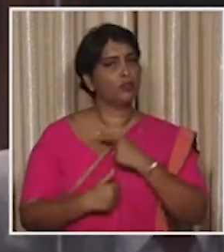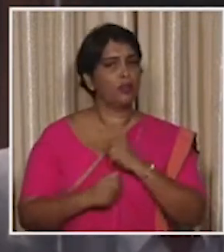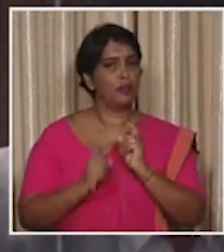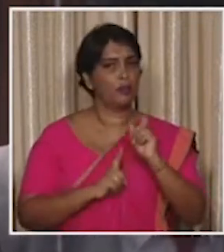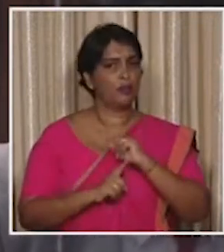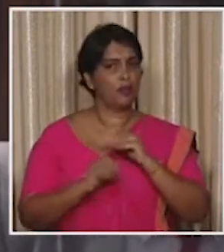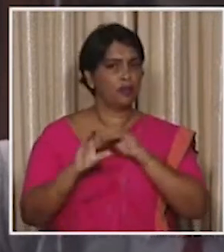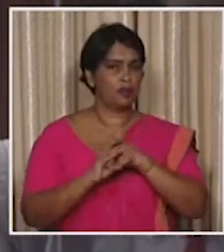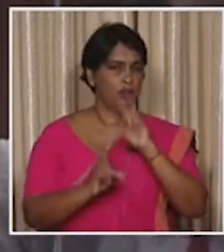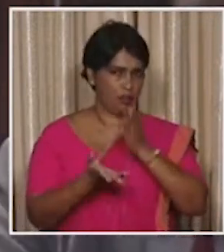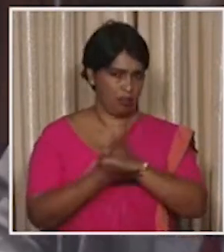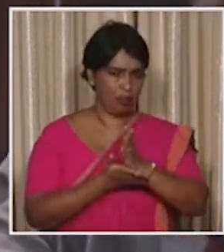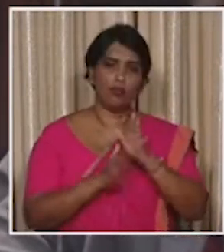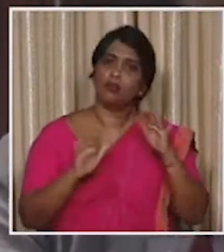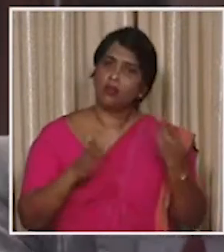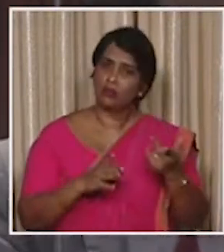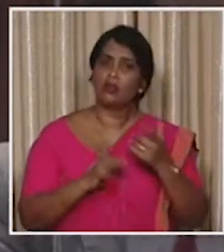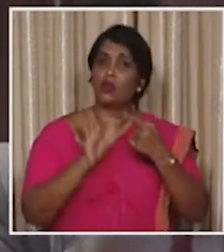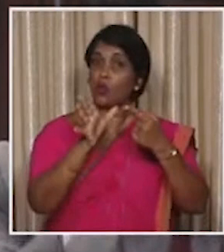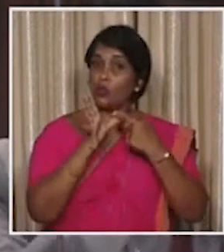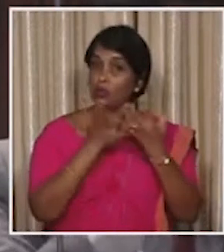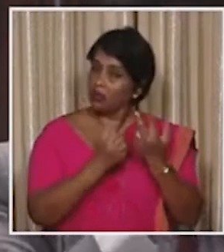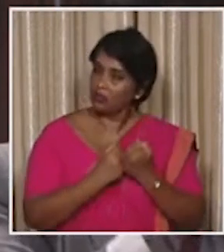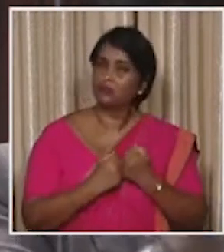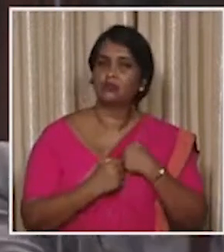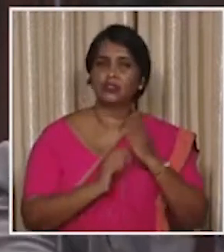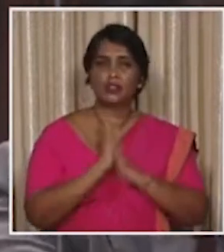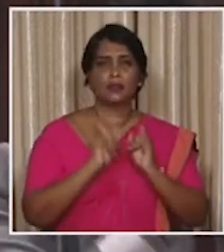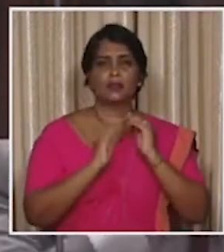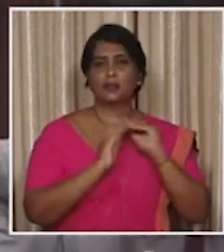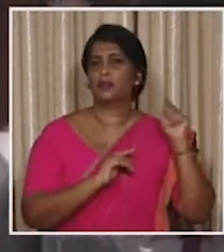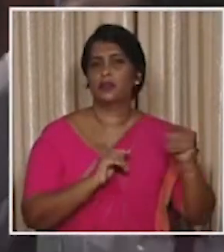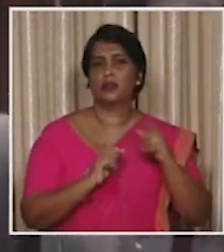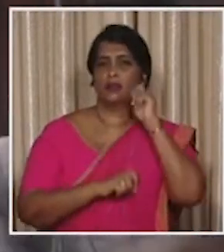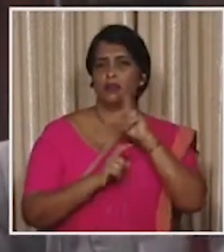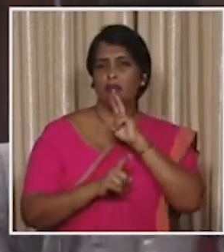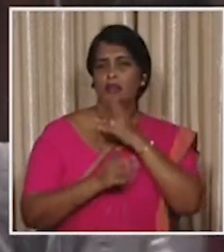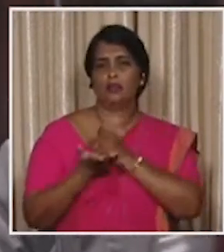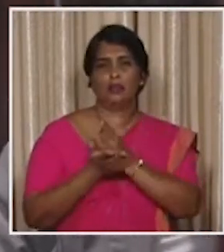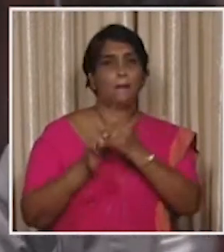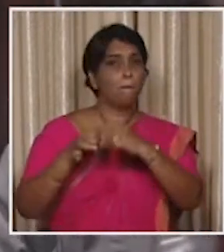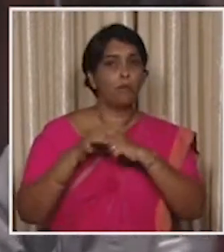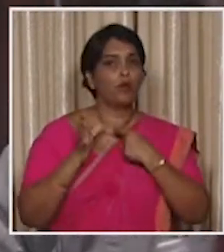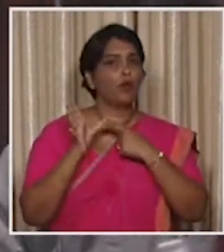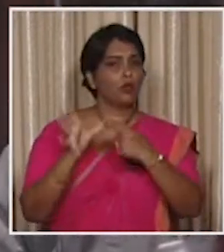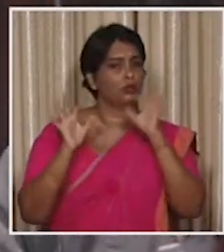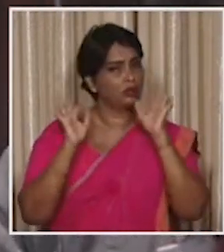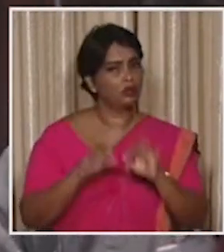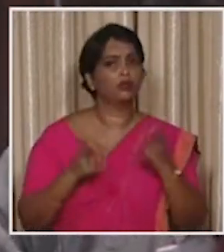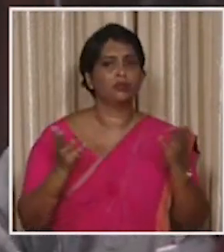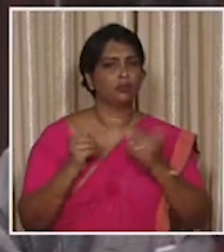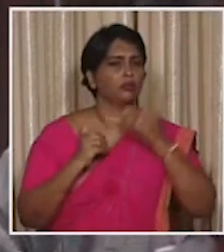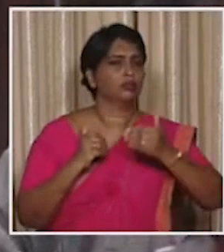පාර්ලිමේන්තු නියෝජිතයන්ට බොරු කියනවා. එහෙම නැත්නම් පිළිතුරු ලැබුණෙන් පස්සෙත් අමාත්‍යංශය මේ මහජනතාව වෙනුවෙන් අපි නගන ප්‍රශ්න වලට පිළිතුරු නොදී